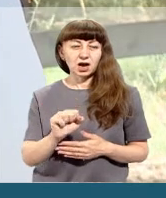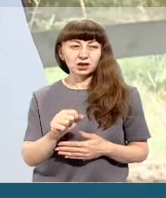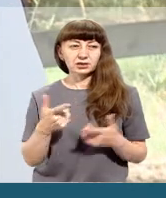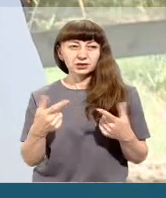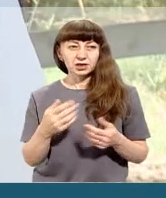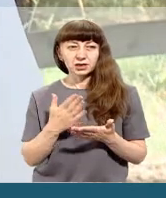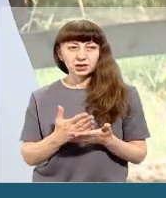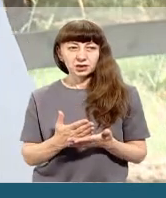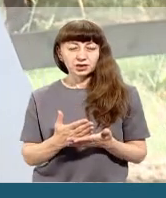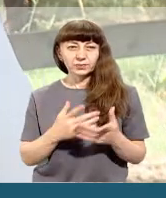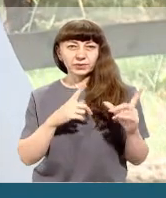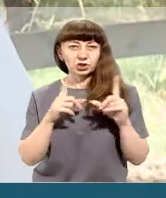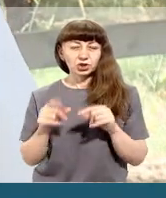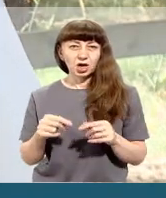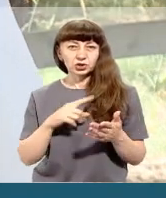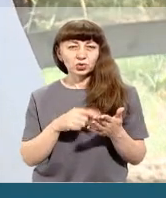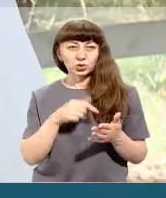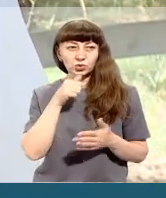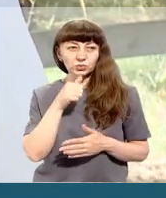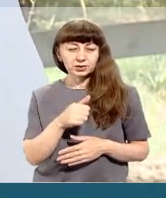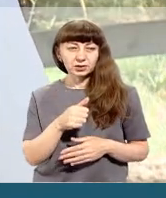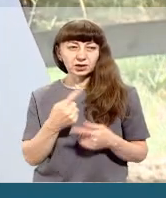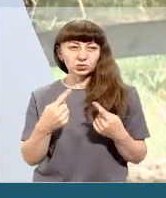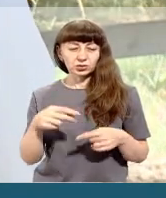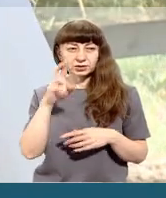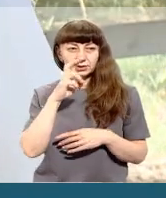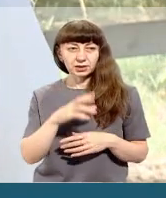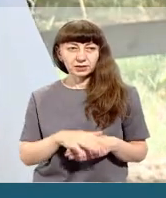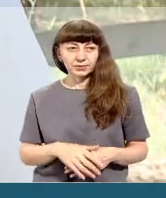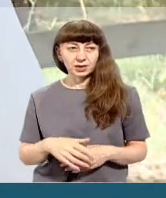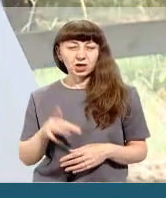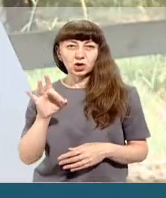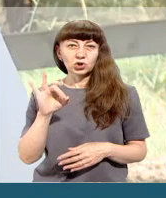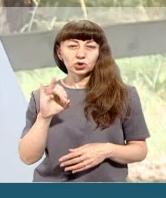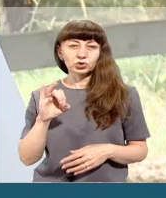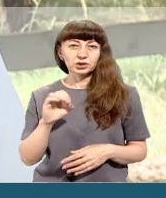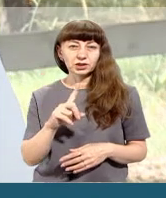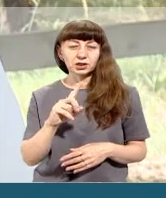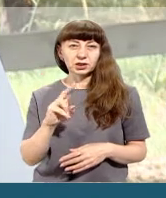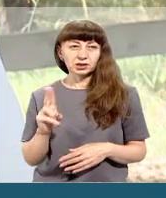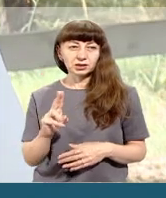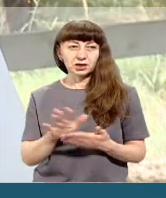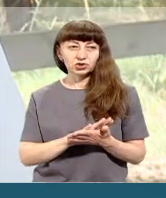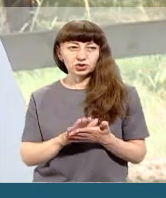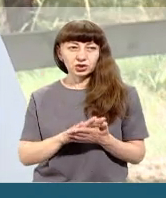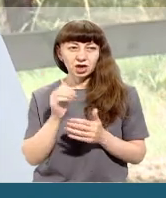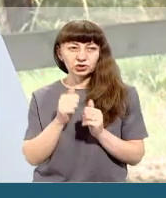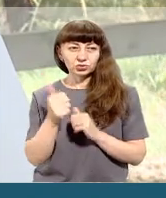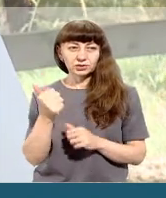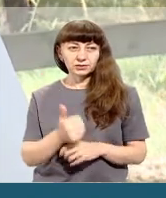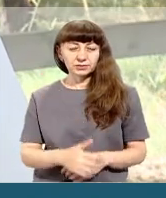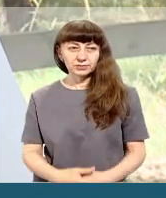сейчас достопримечательности приезжают с города Кустаная, с других стран, родник. Там мы очистку проводим